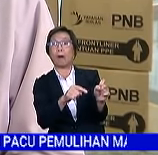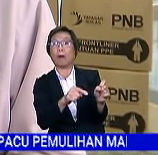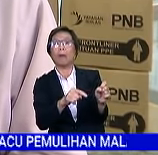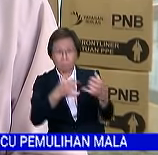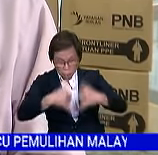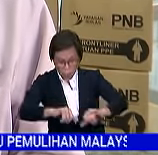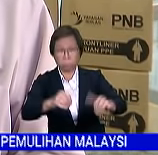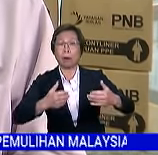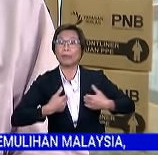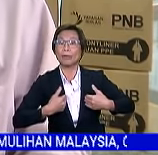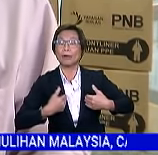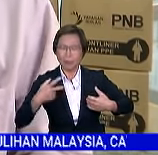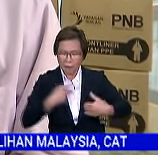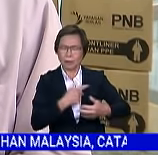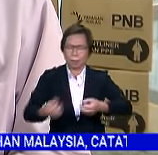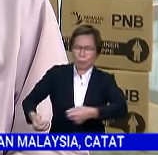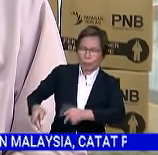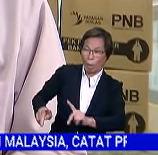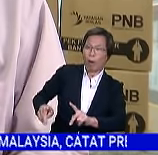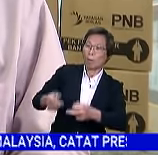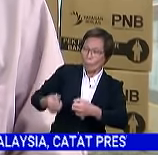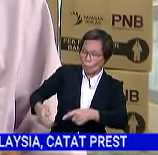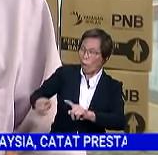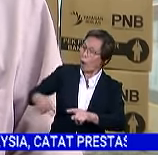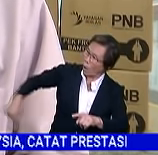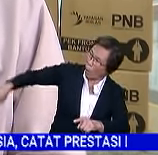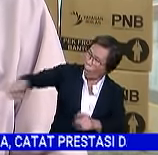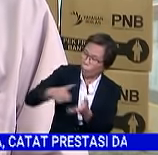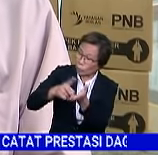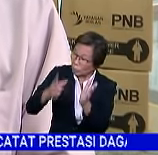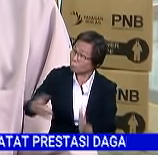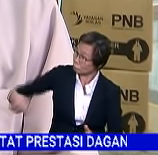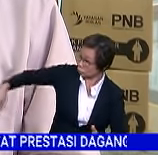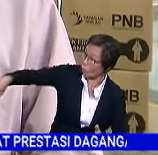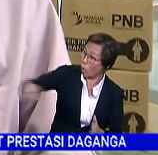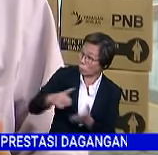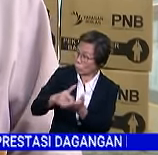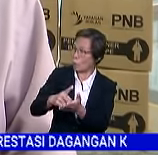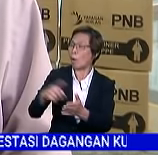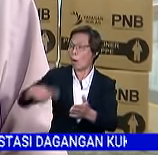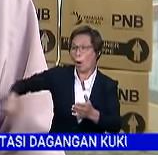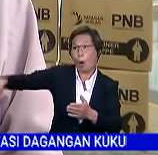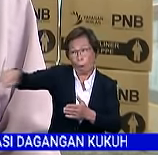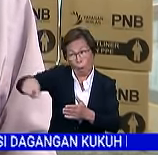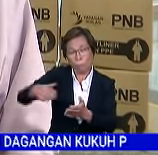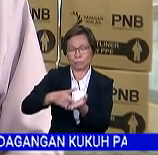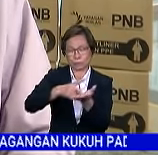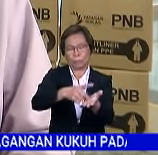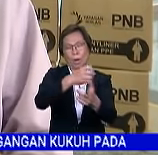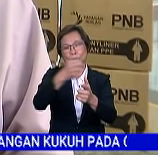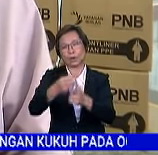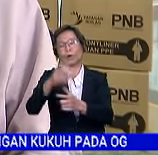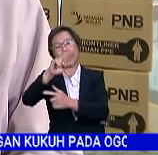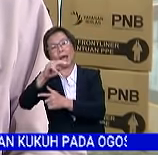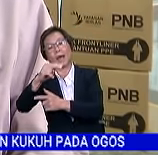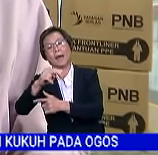kesudahan. Jadi kita memberi peluang kepada para dermawan di luar sana, sama ada di kalangan orang ramai dan juga